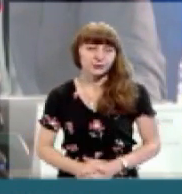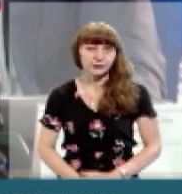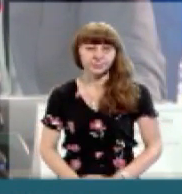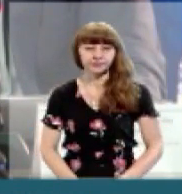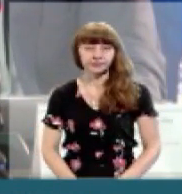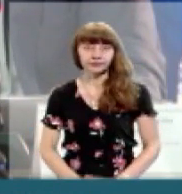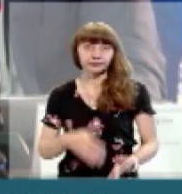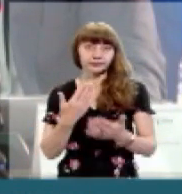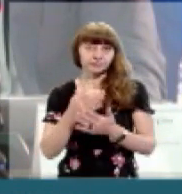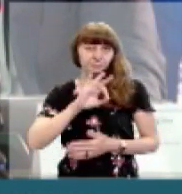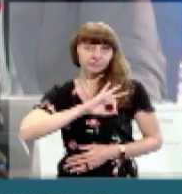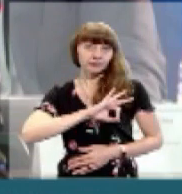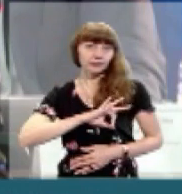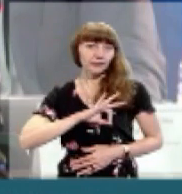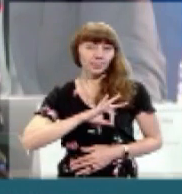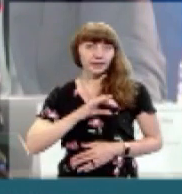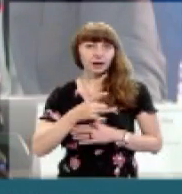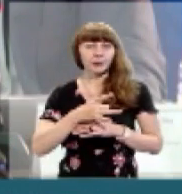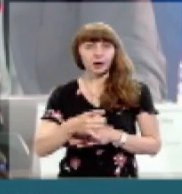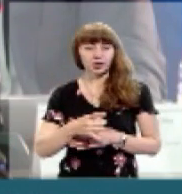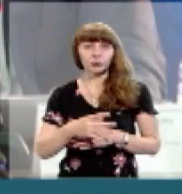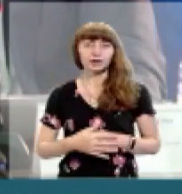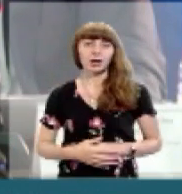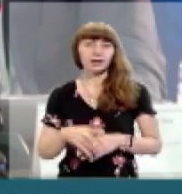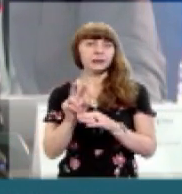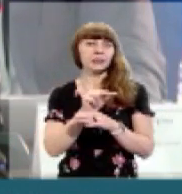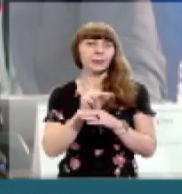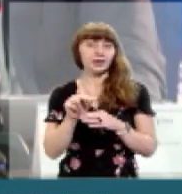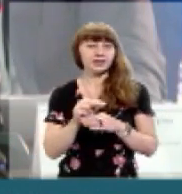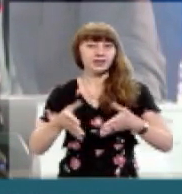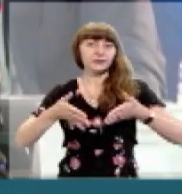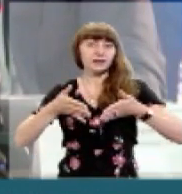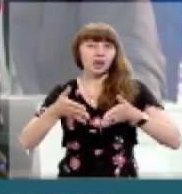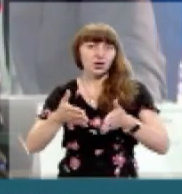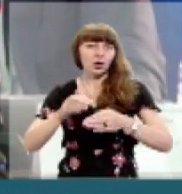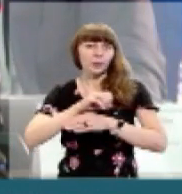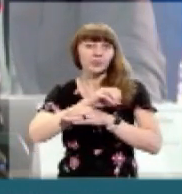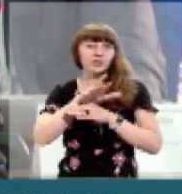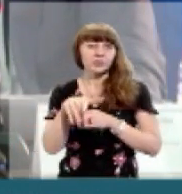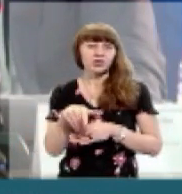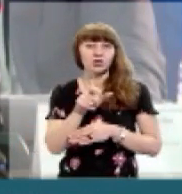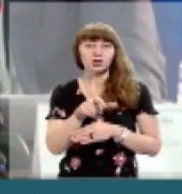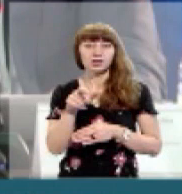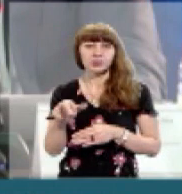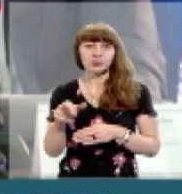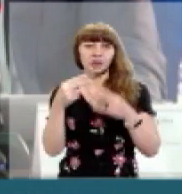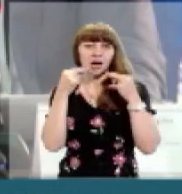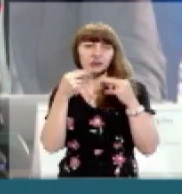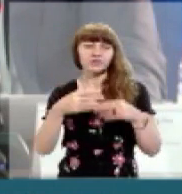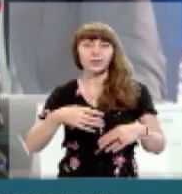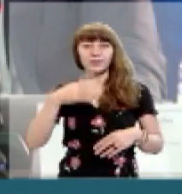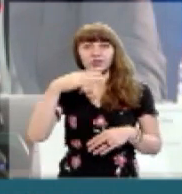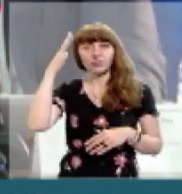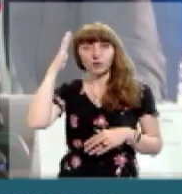құрады. Оның ішінде негізгі өсім 182% өндіруші кәсіпорындарға тиесілі.